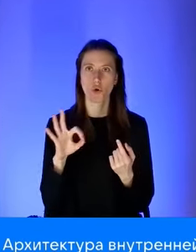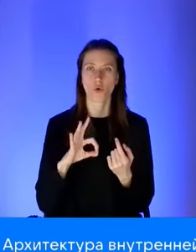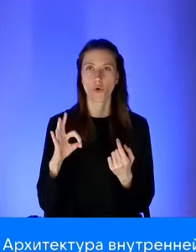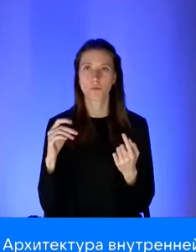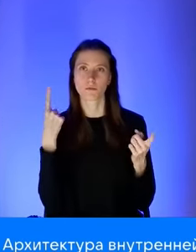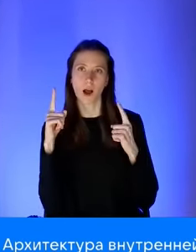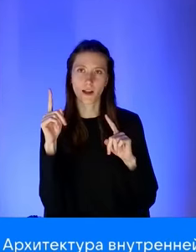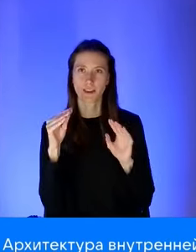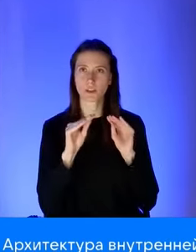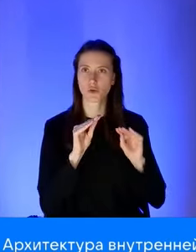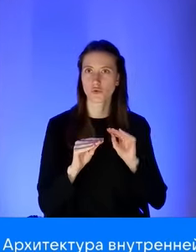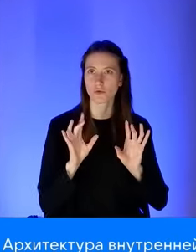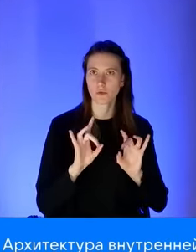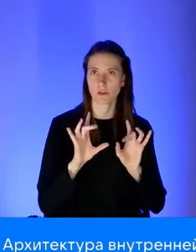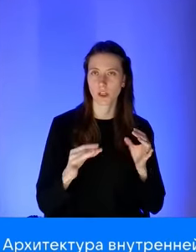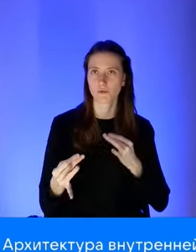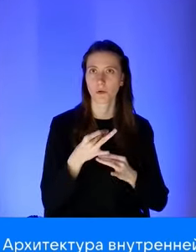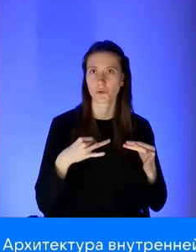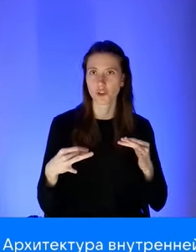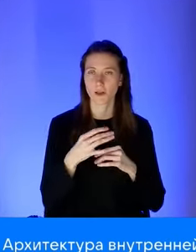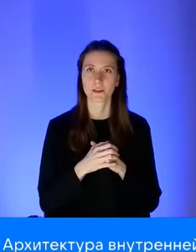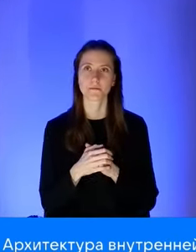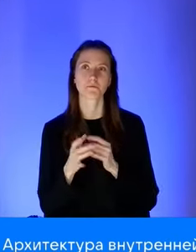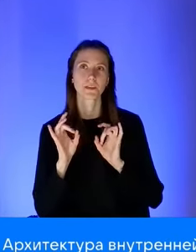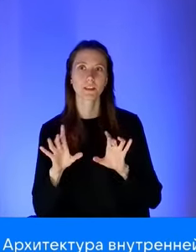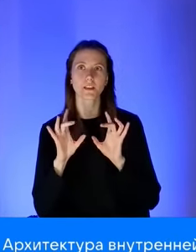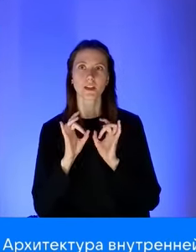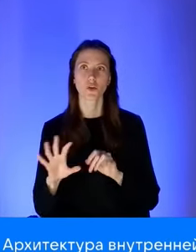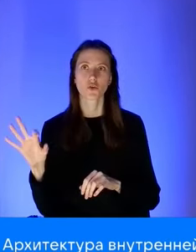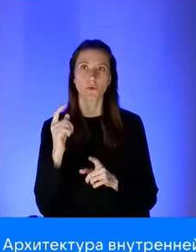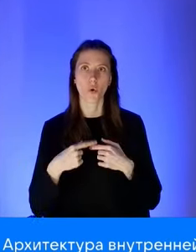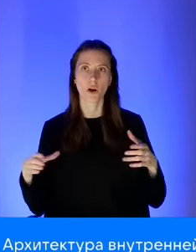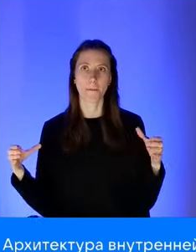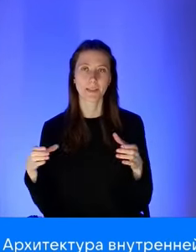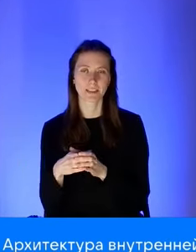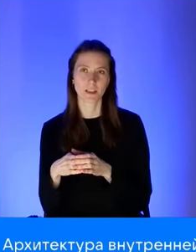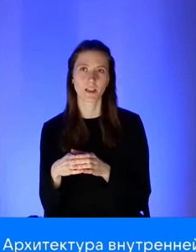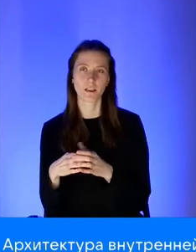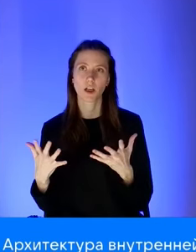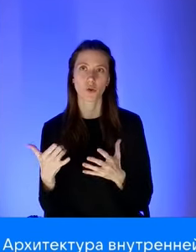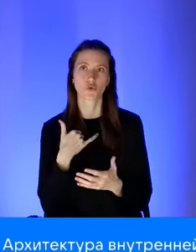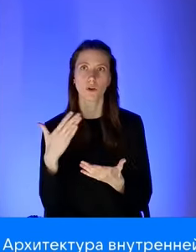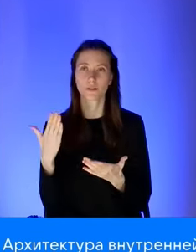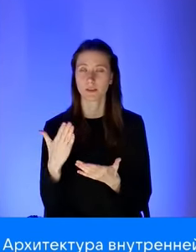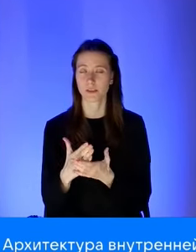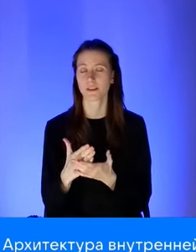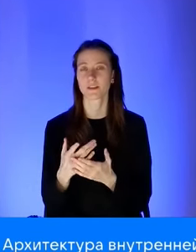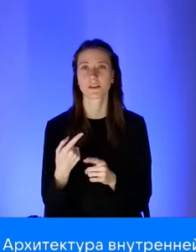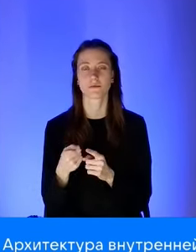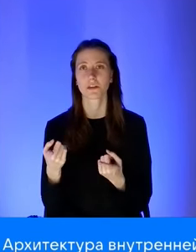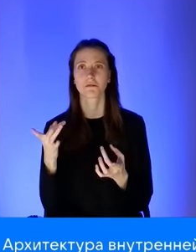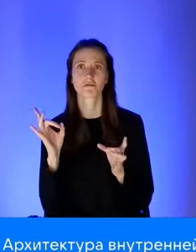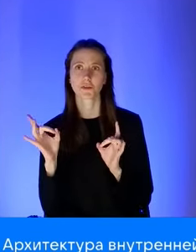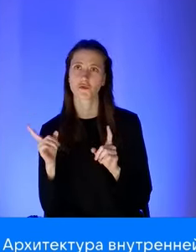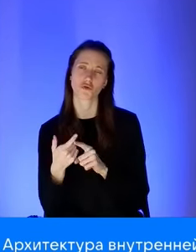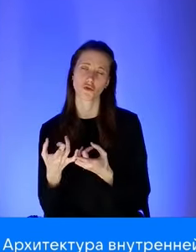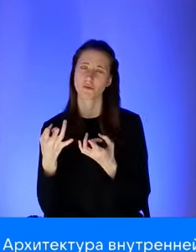Хало сейчас тут общаемся Вот расскажу про комитет который у нас есть Звучит достаточно Это так